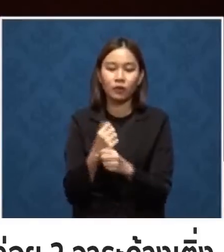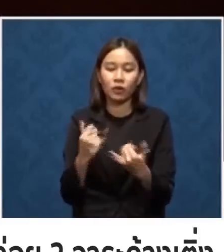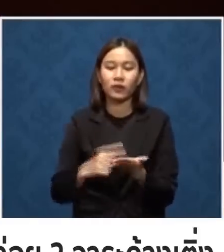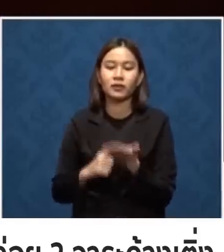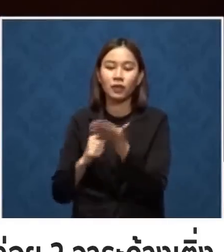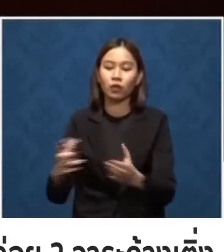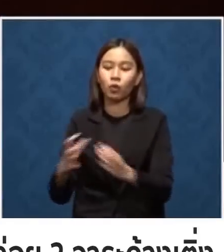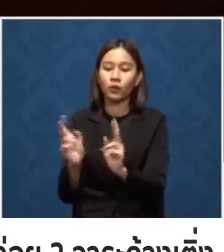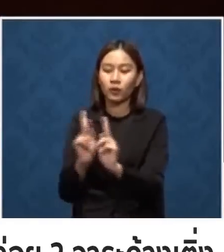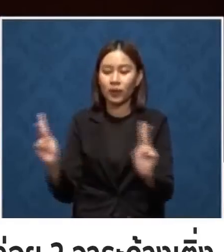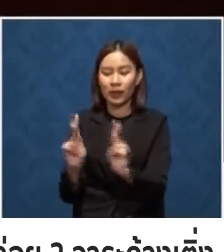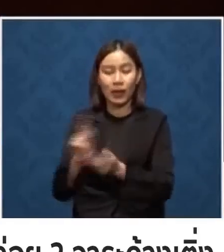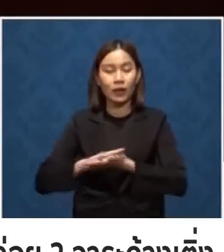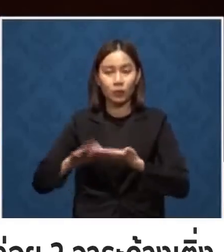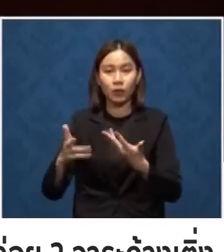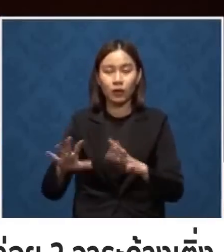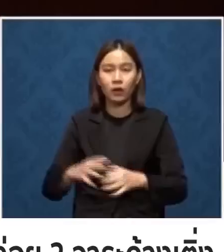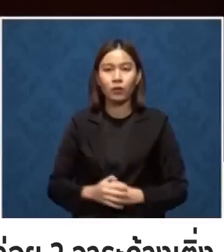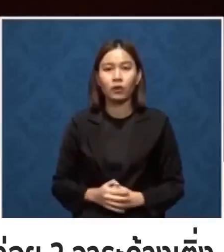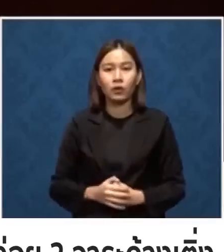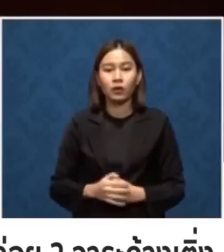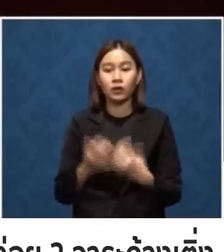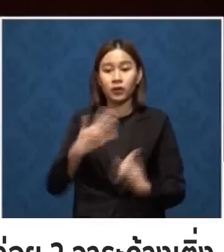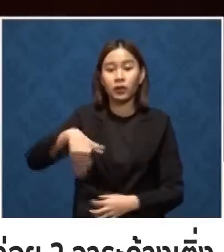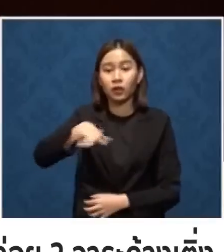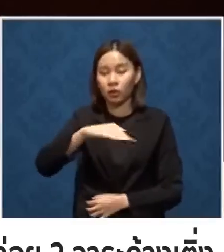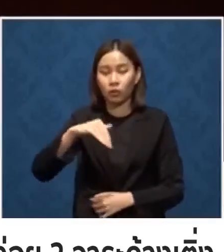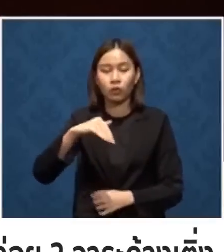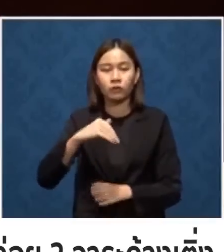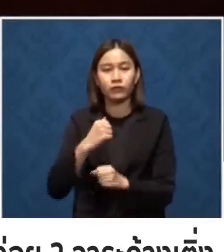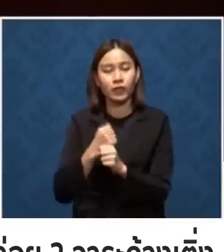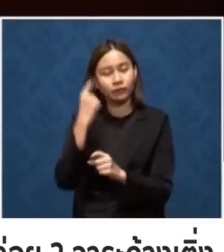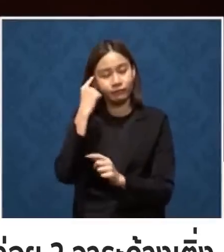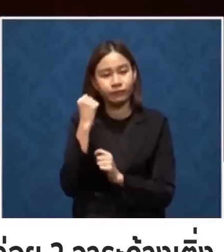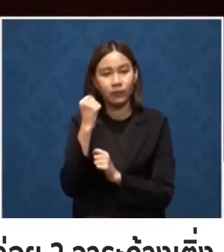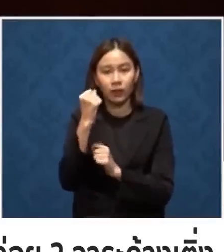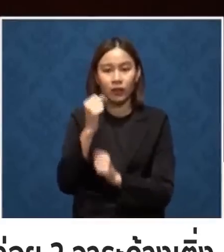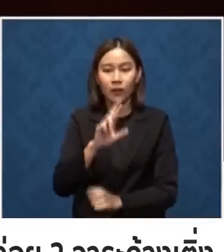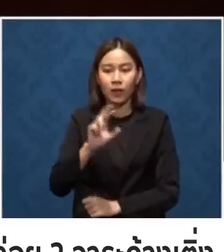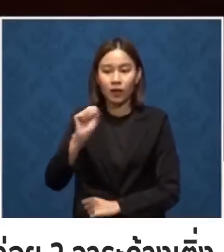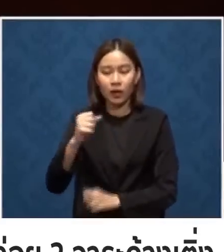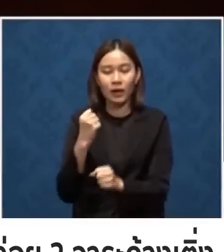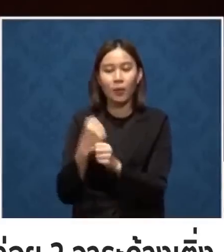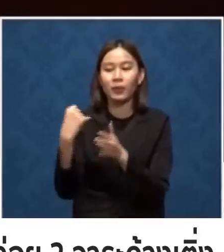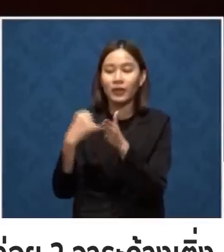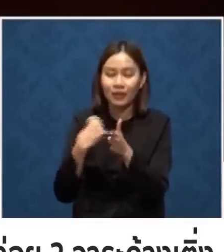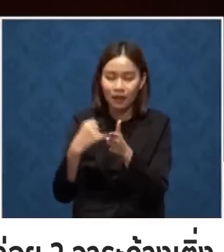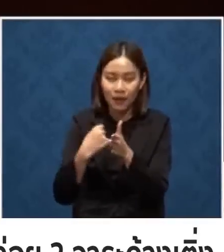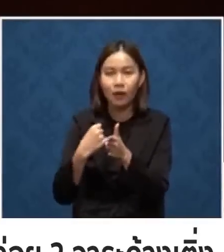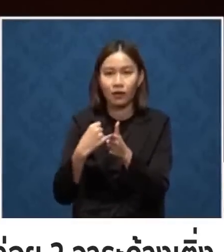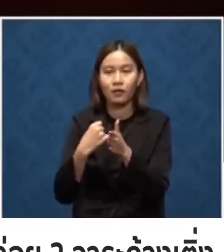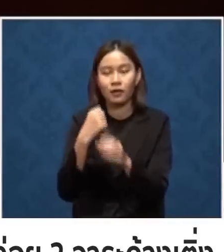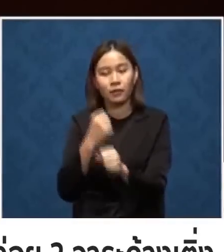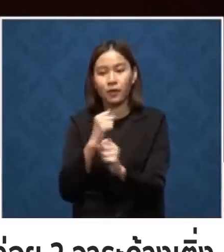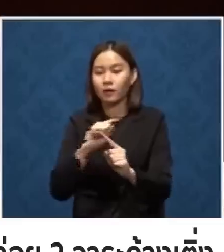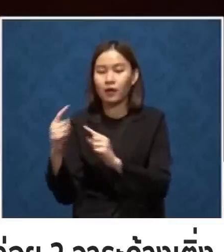ขอเลื่อนแล้วก็ถอดออกแล้วอาจารย์มานอก็ต้องบรรจุเป็นระเบียบวาระการประชุมเข้ามาใหม่ครั้งหน้าซึ่งอาจารย์มานอไม่ได้ท